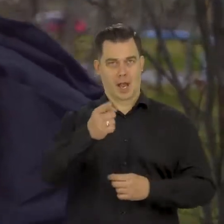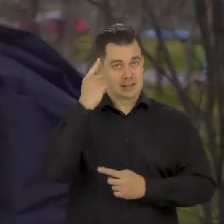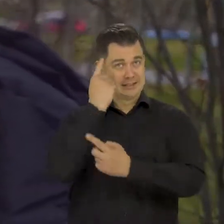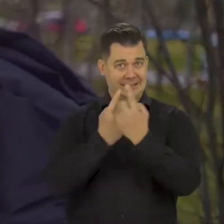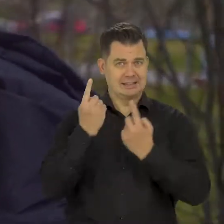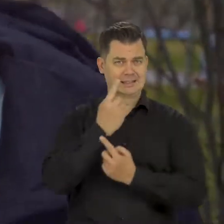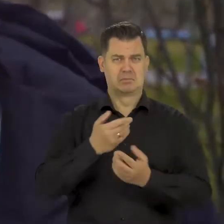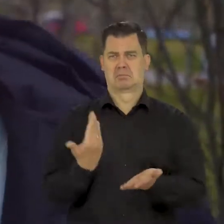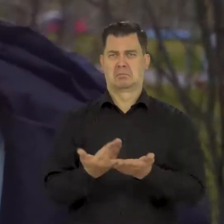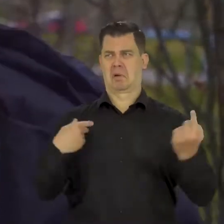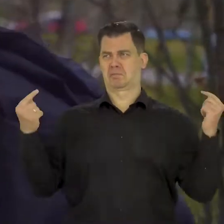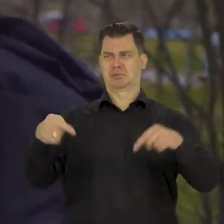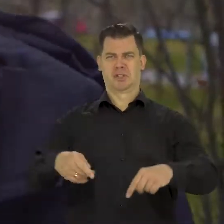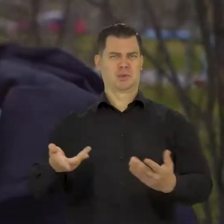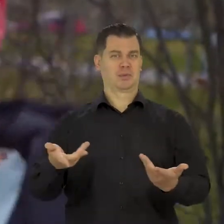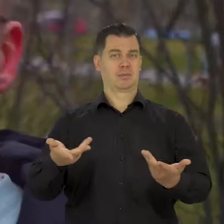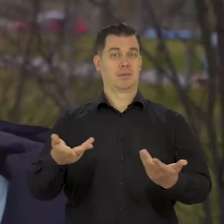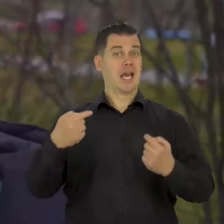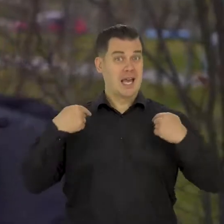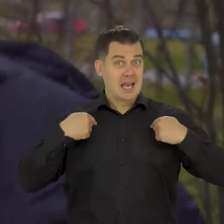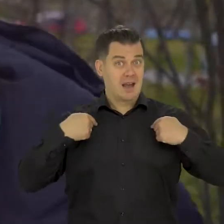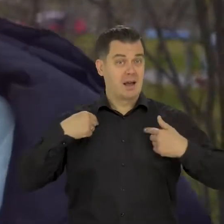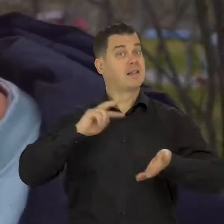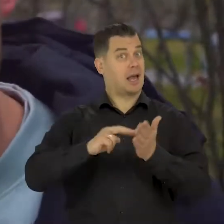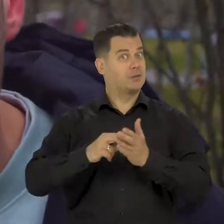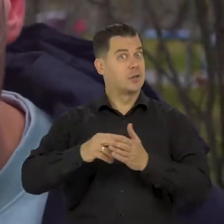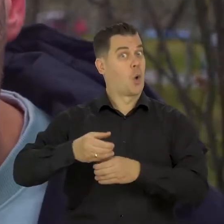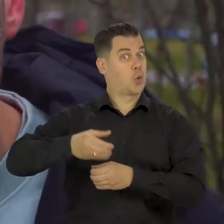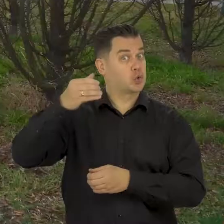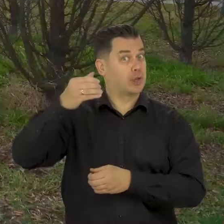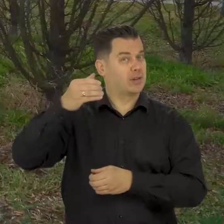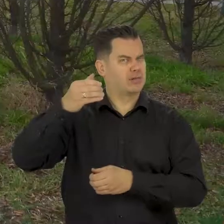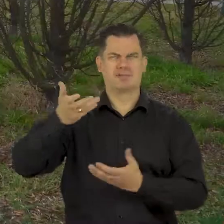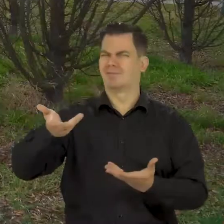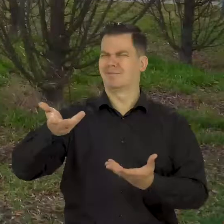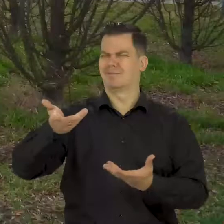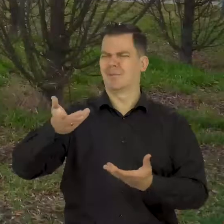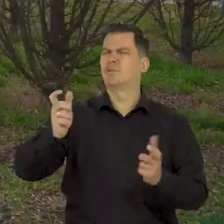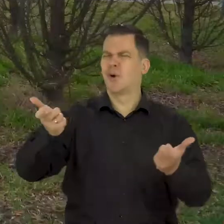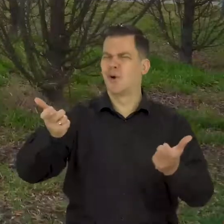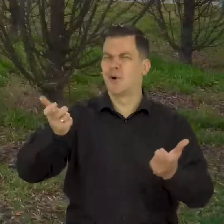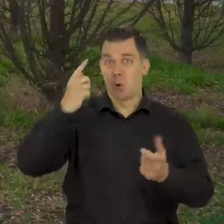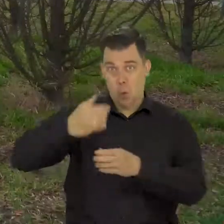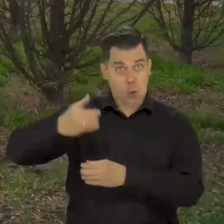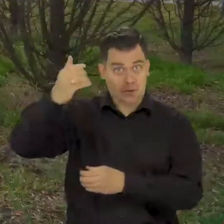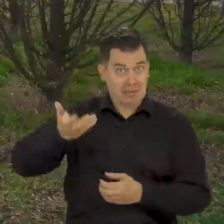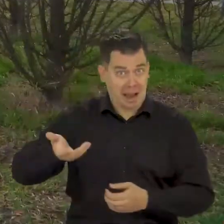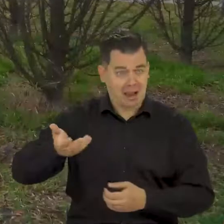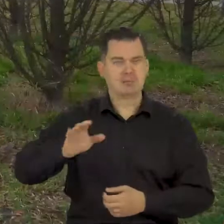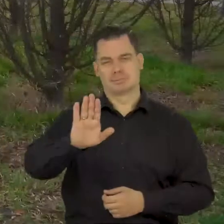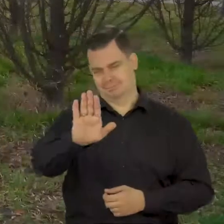pewnie zastanawiacie się, co ja tutaj robię. Ja tańczę na rurze. Co? Że nie ma